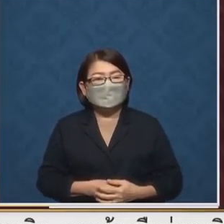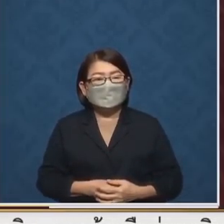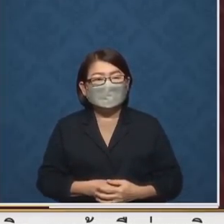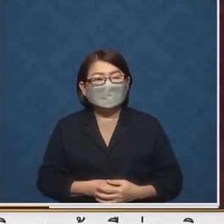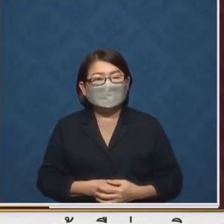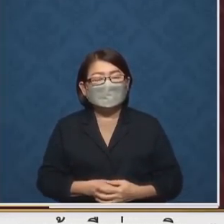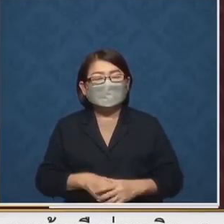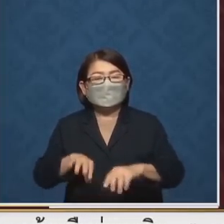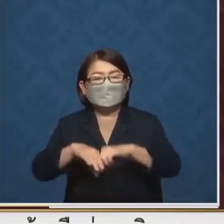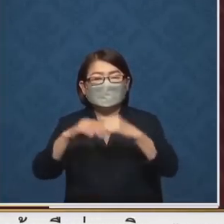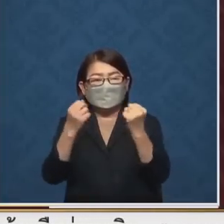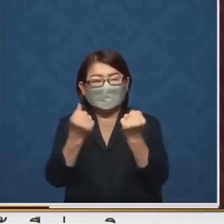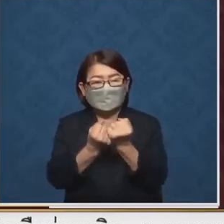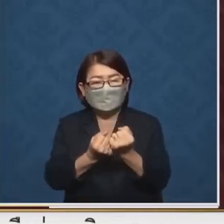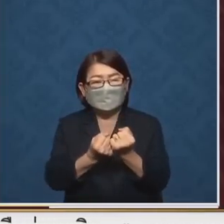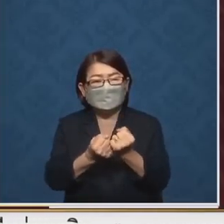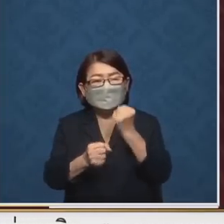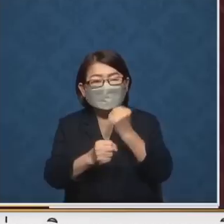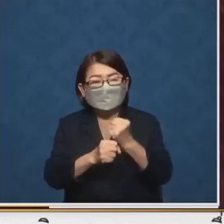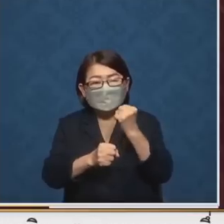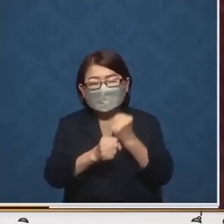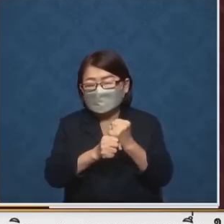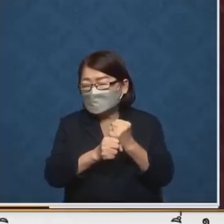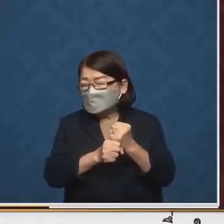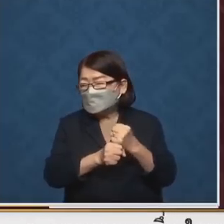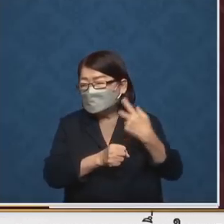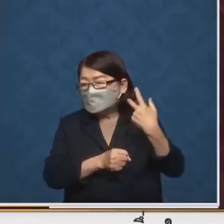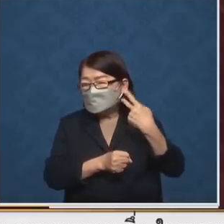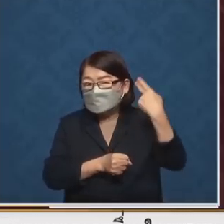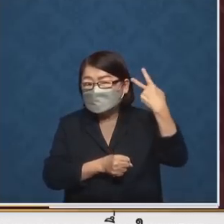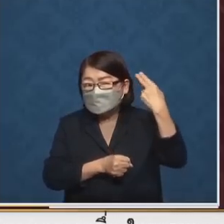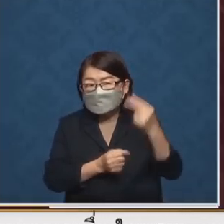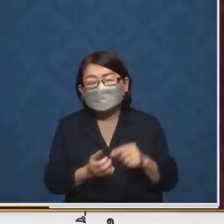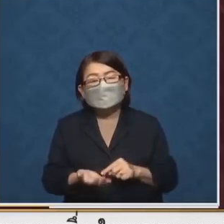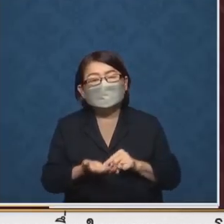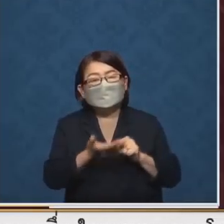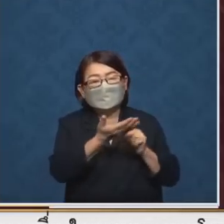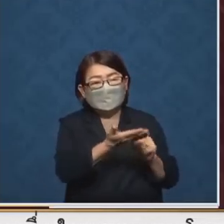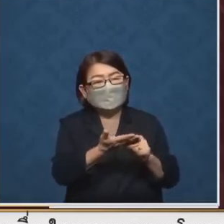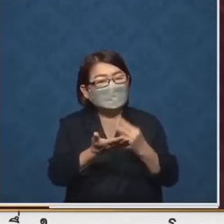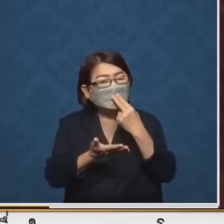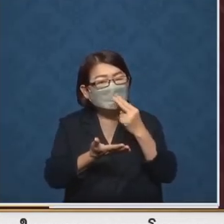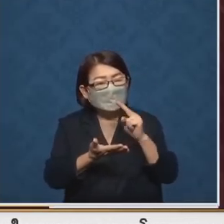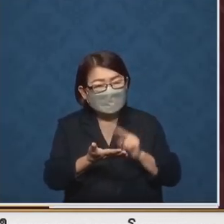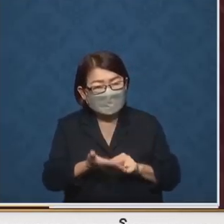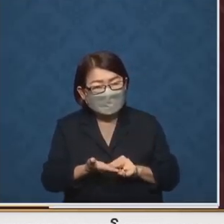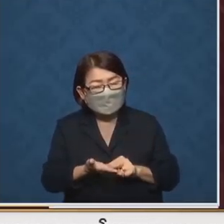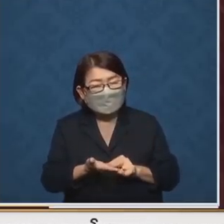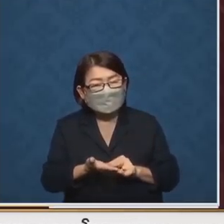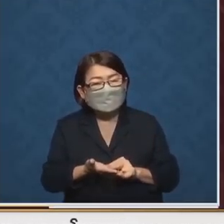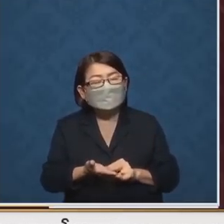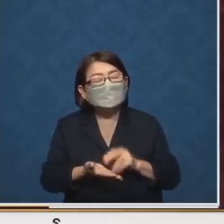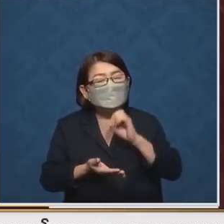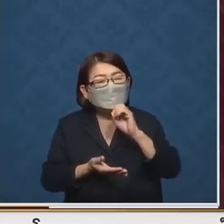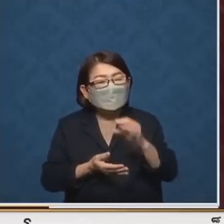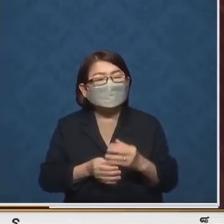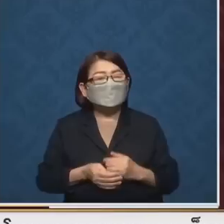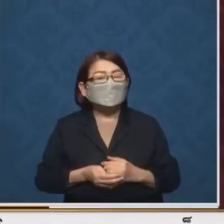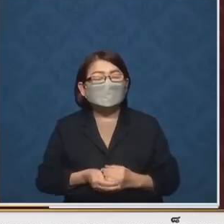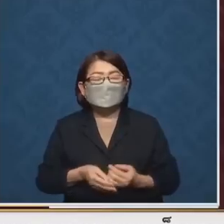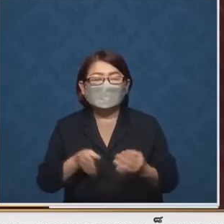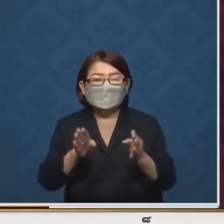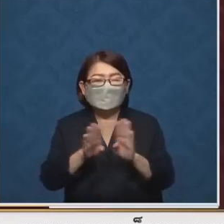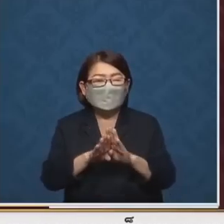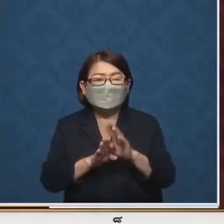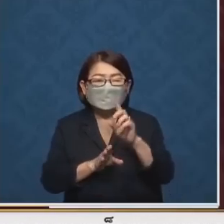15 สมาคมช่างผมบุสภายืนทงสือถึงนายกครับเขาอยู่ไม่ได้ครเขาปิดแล้เขาเจ้งครับต่อไปครั